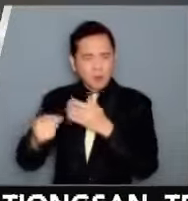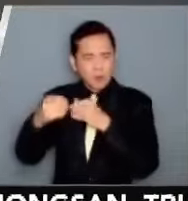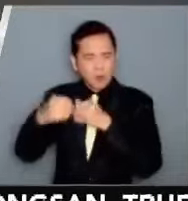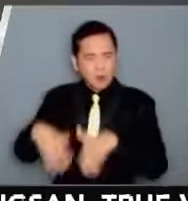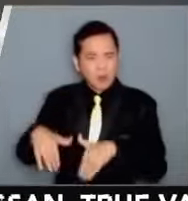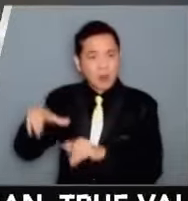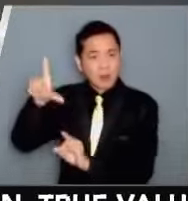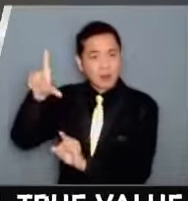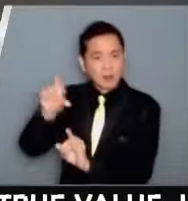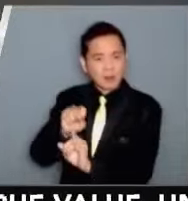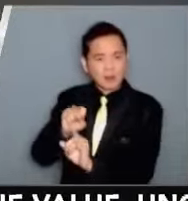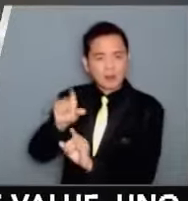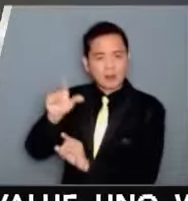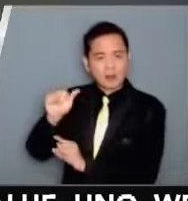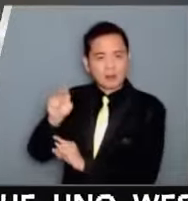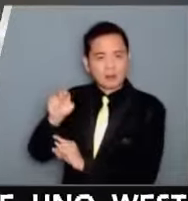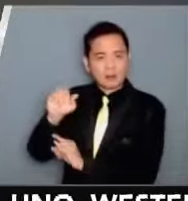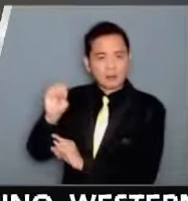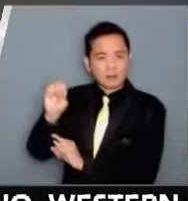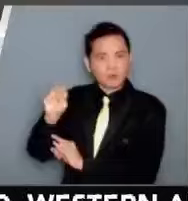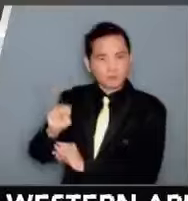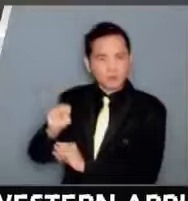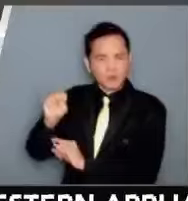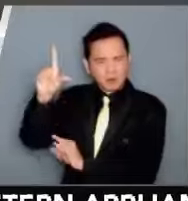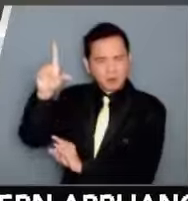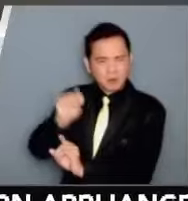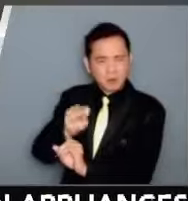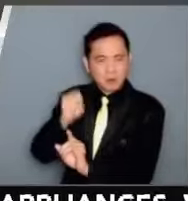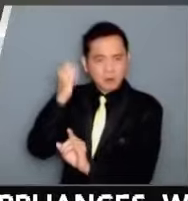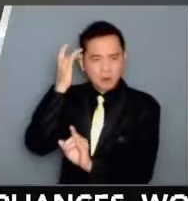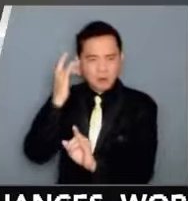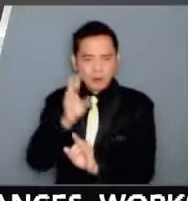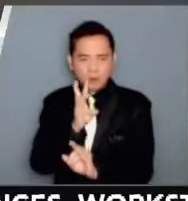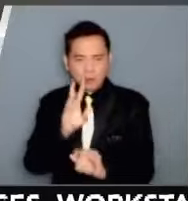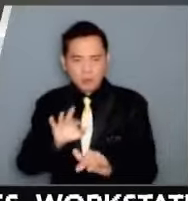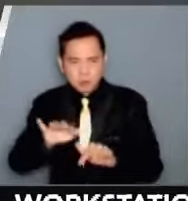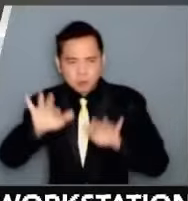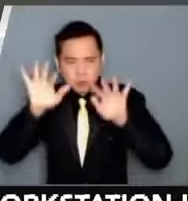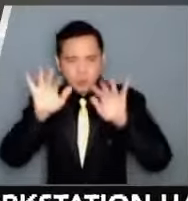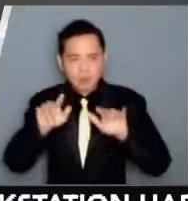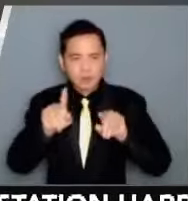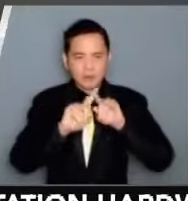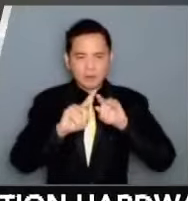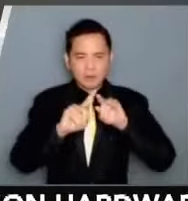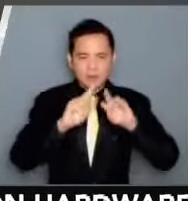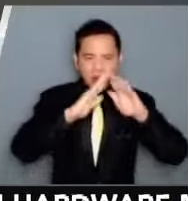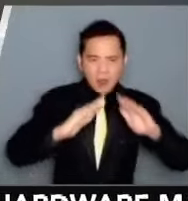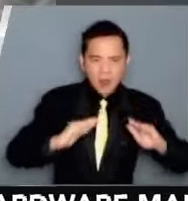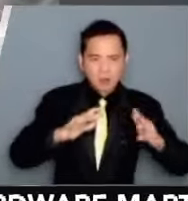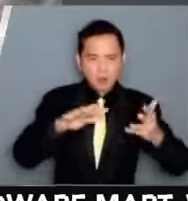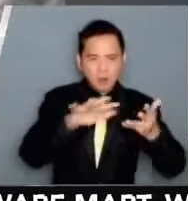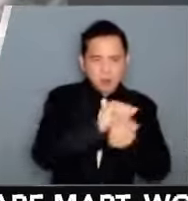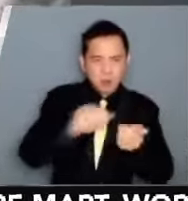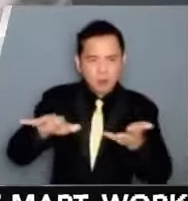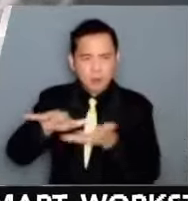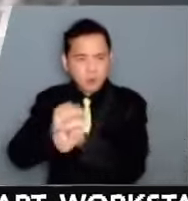baha. Stranded din ang ilang motorista, nasira ang ilang bahay at namatay ang ilang alagang hayop.